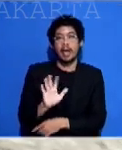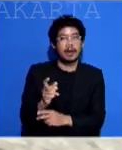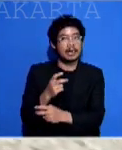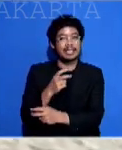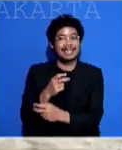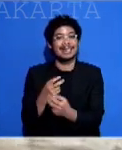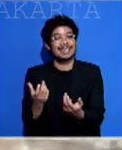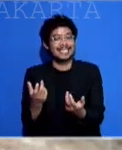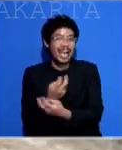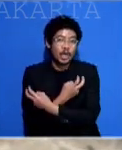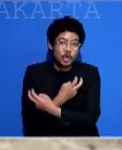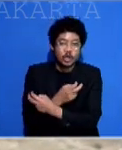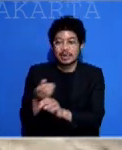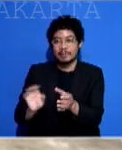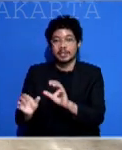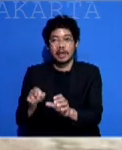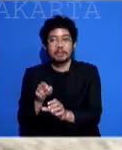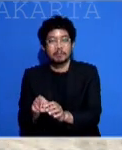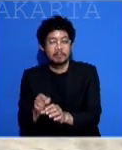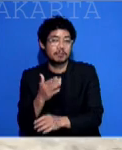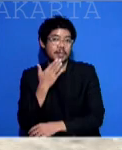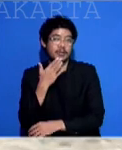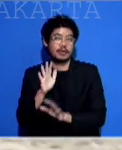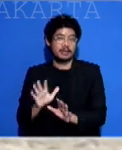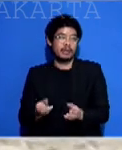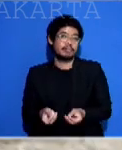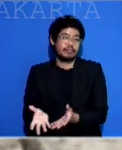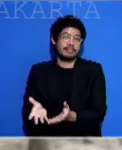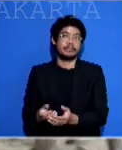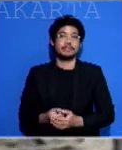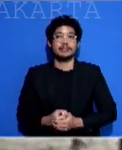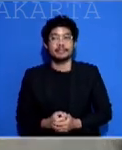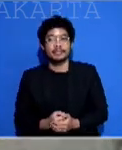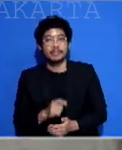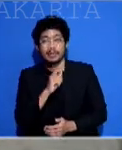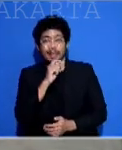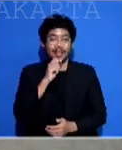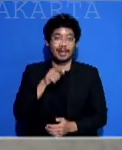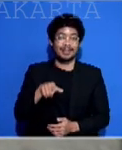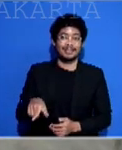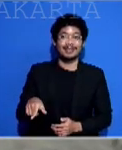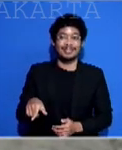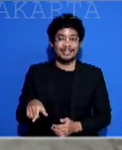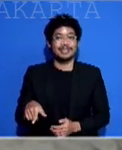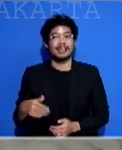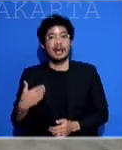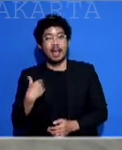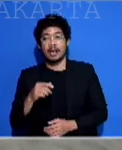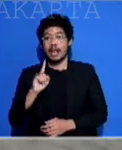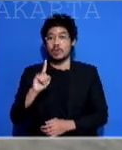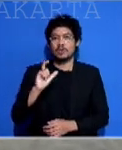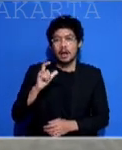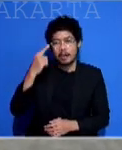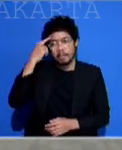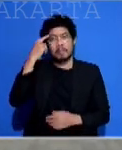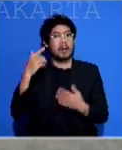alitipun tetiang ingkang ngingah iwen kambangan. Muningani bab ingkang mekaten wau, wonten salah setunggaling cara ingkang saged katindakaken